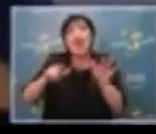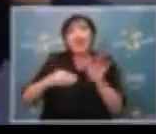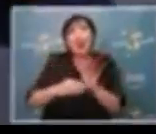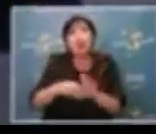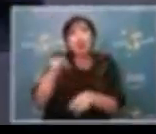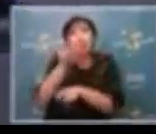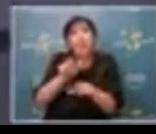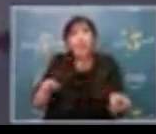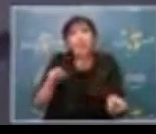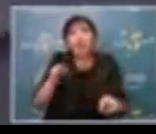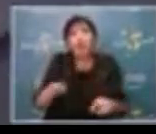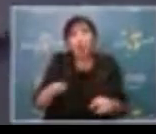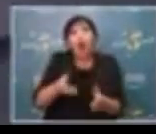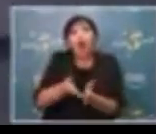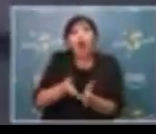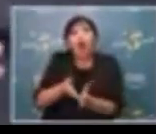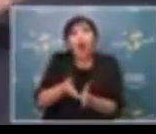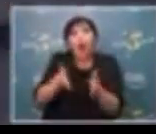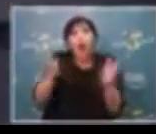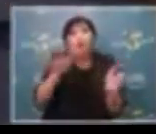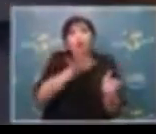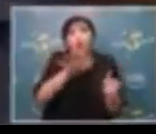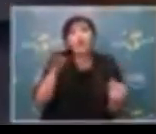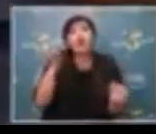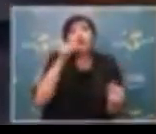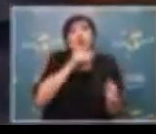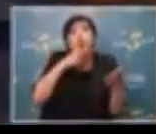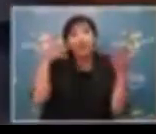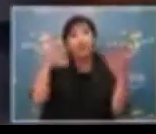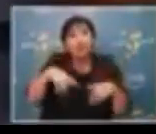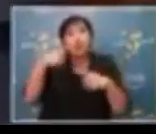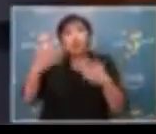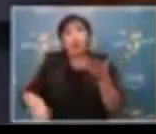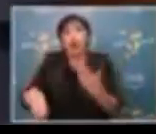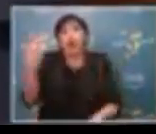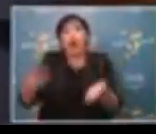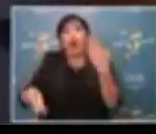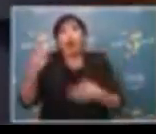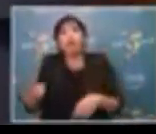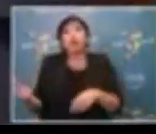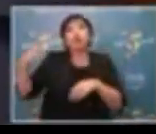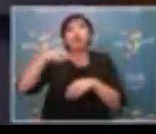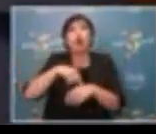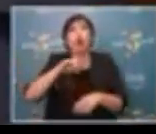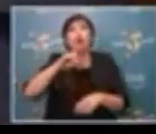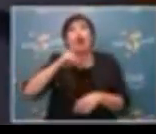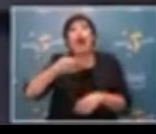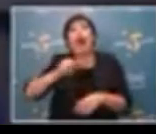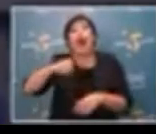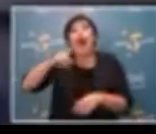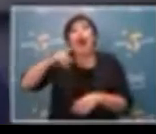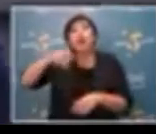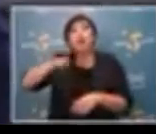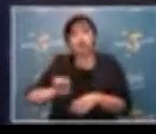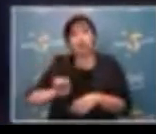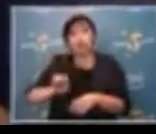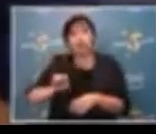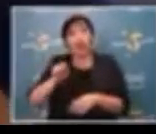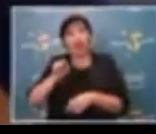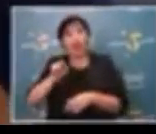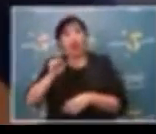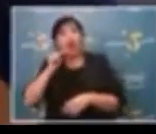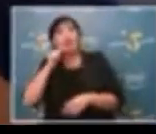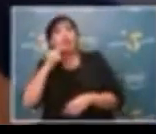dura 55 giorni, poi la smontano e torna al Gange. E il Gange dice: avete